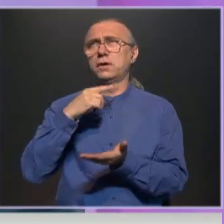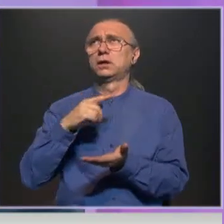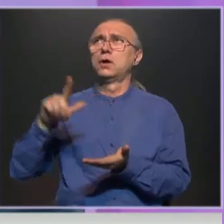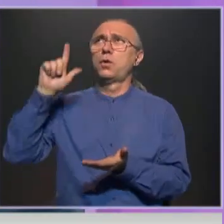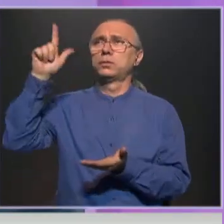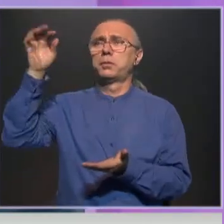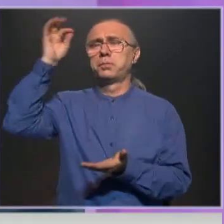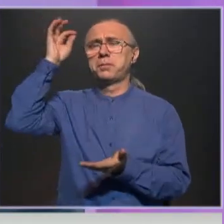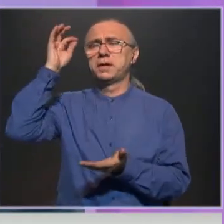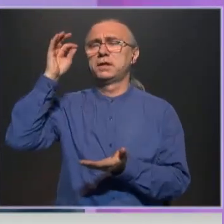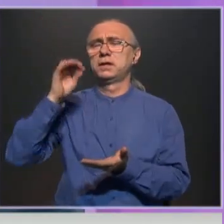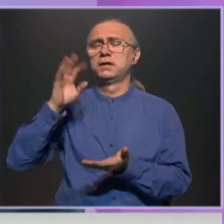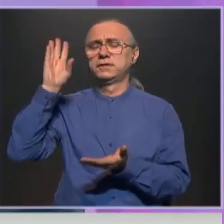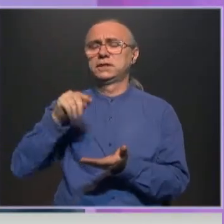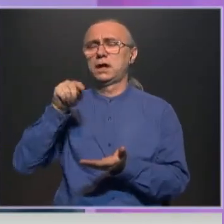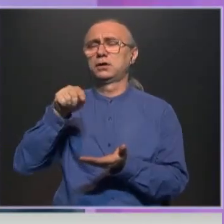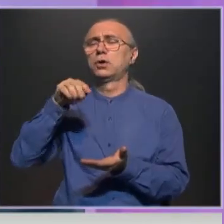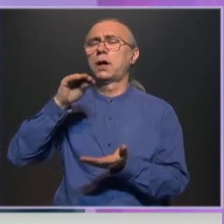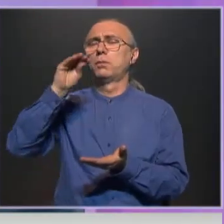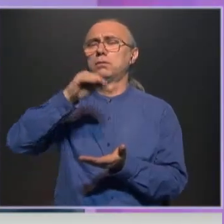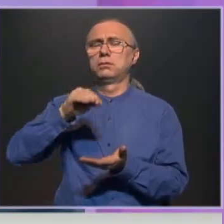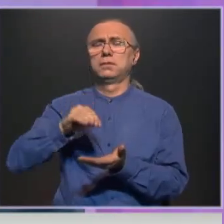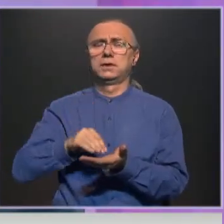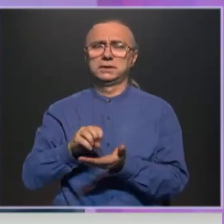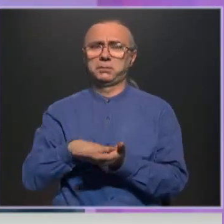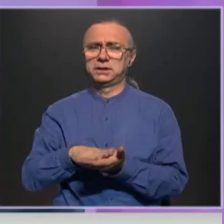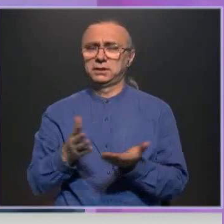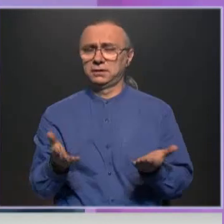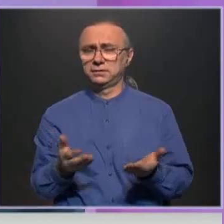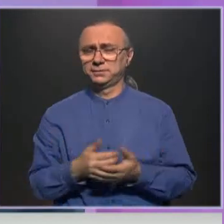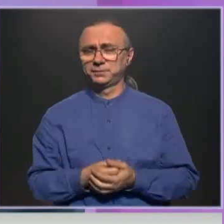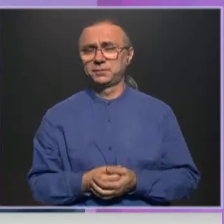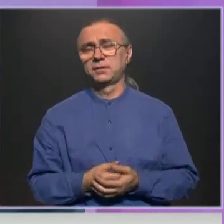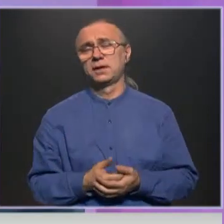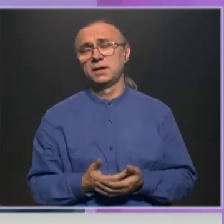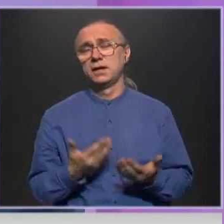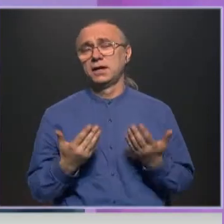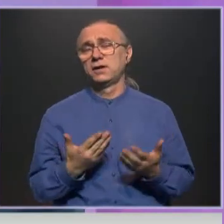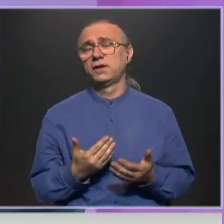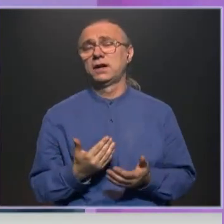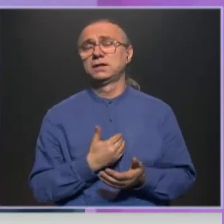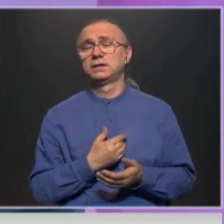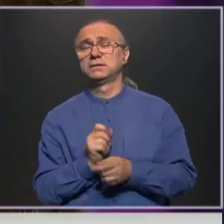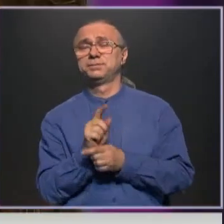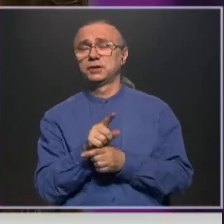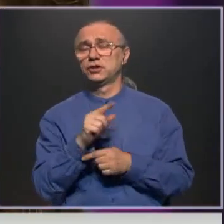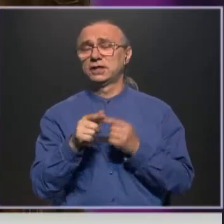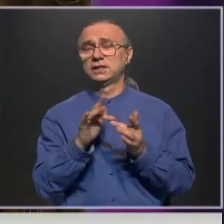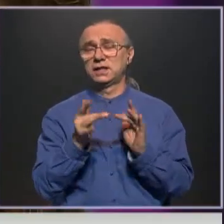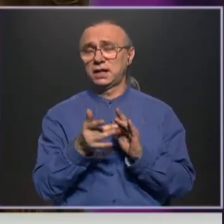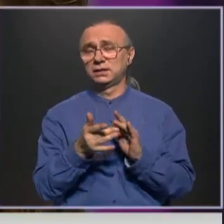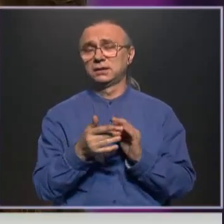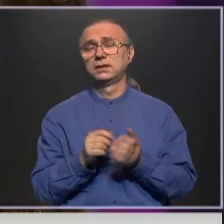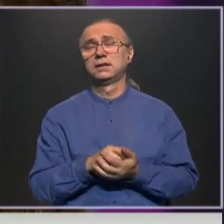кто написал в бумажном виде. Наоборот, конечно, если вы выбираете подавать, вот заказывать какие-то требы через интернет, пункт номер один